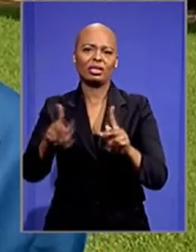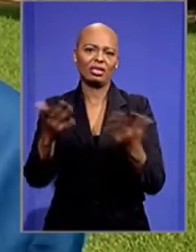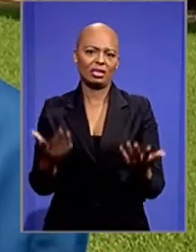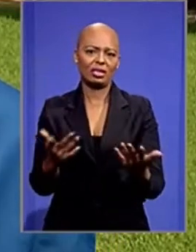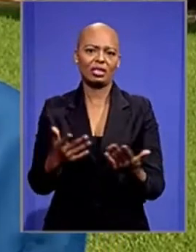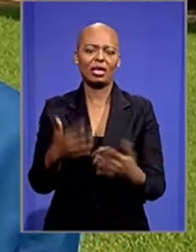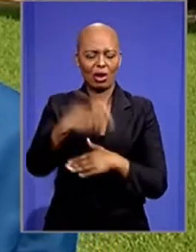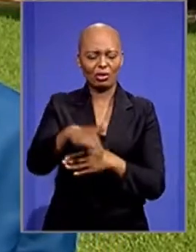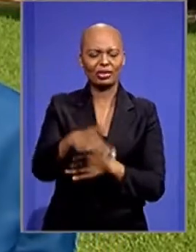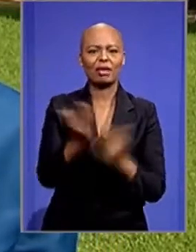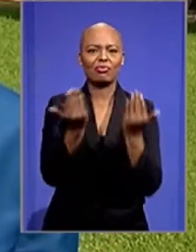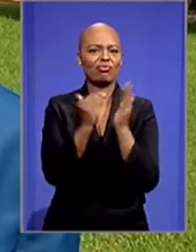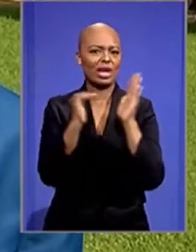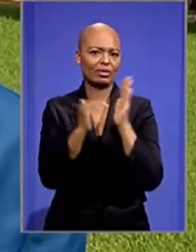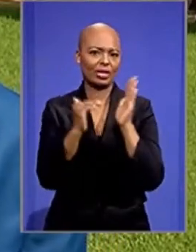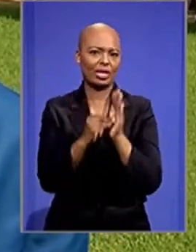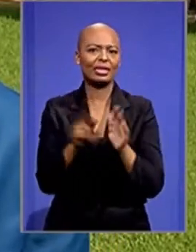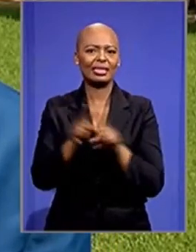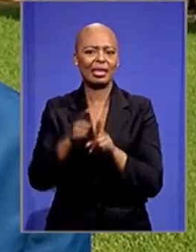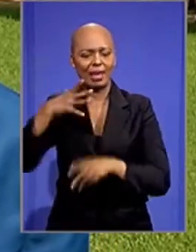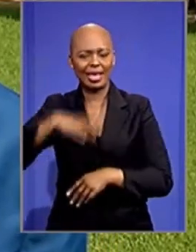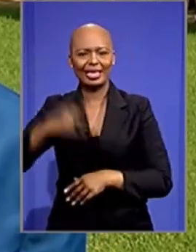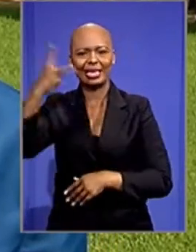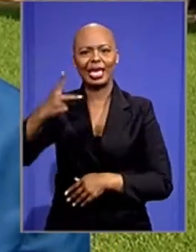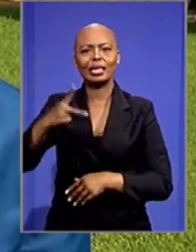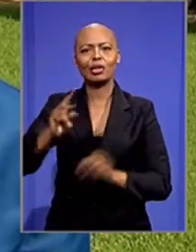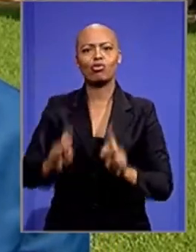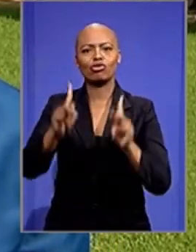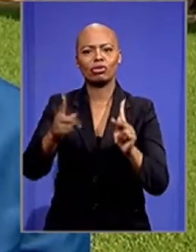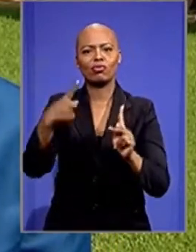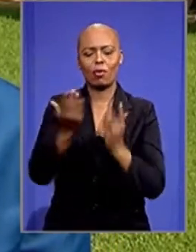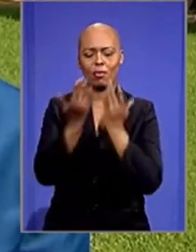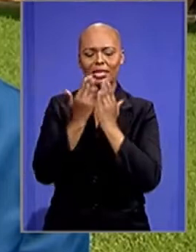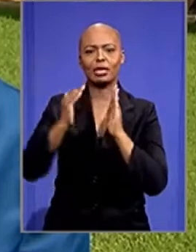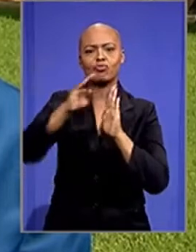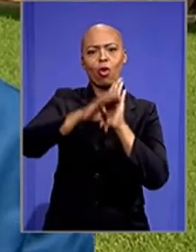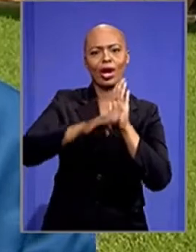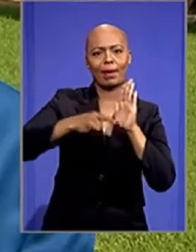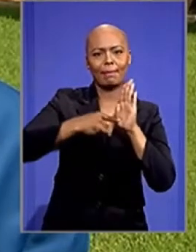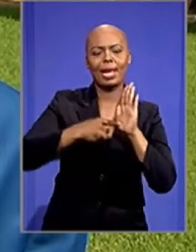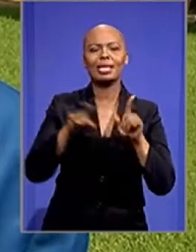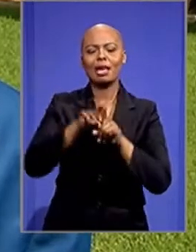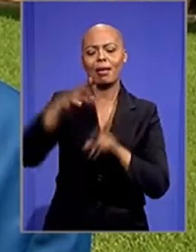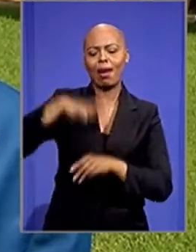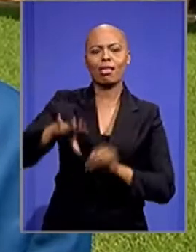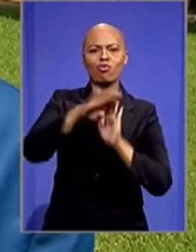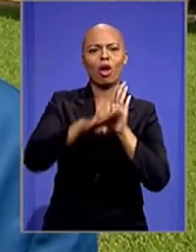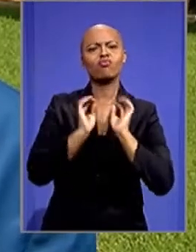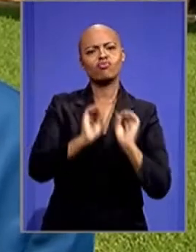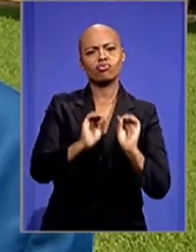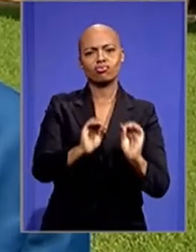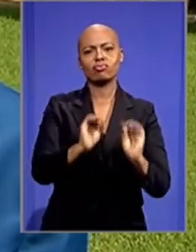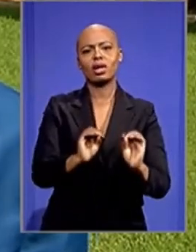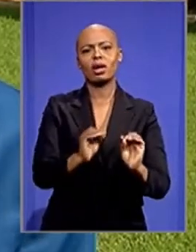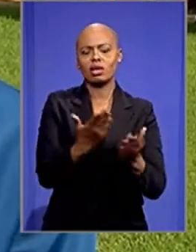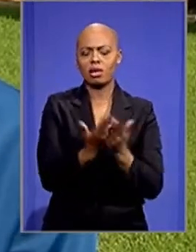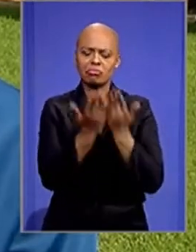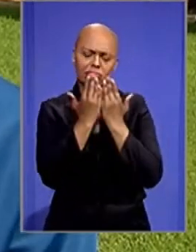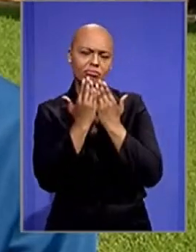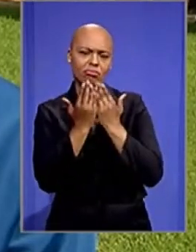second chance matric program ebile ba lebelle ka di program tse dingwe tse neng gore banka di dira gore